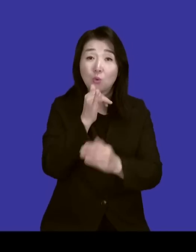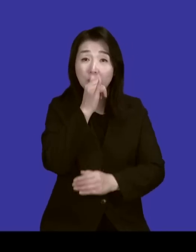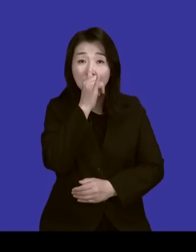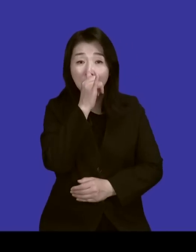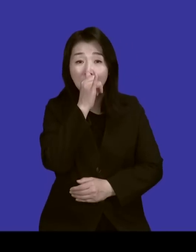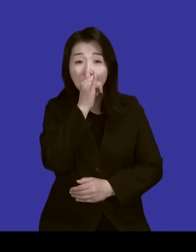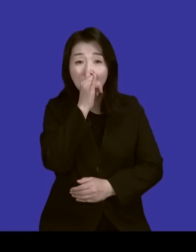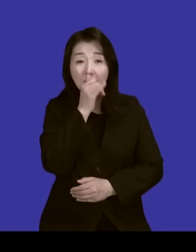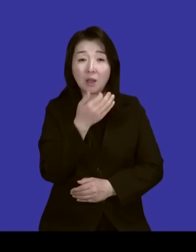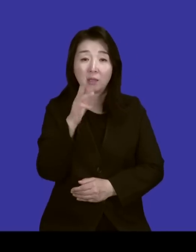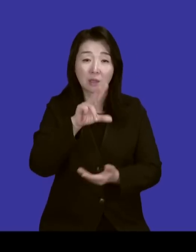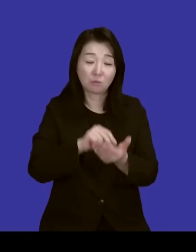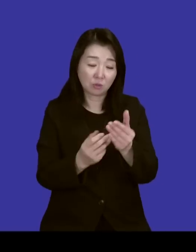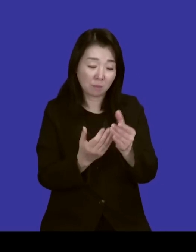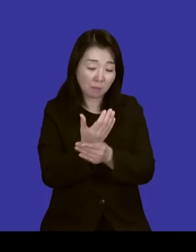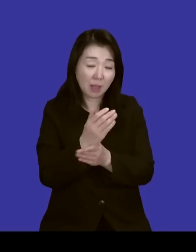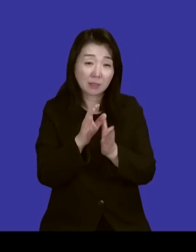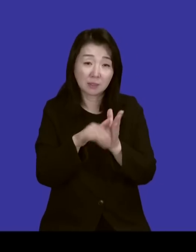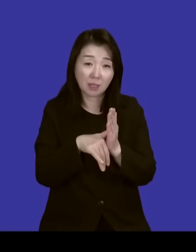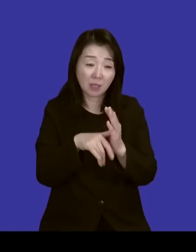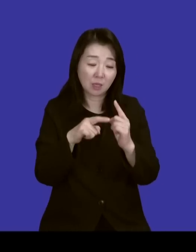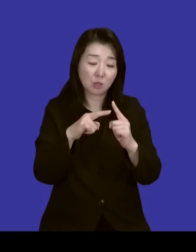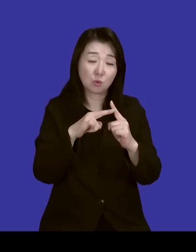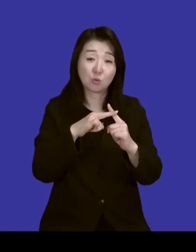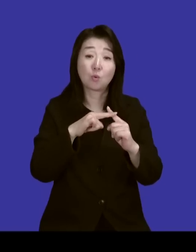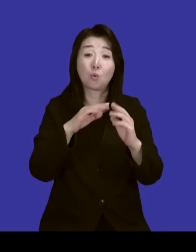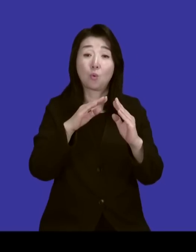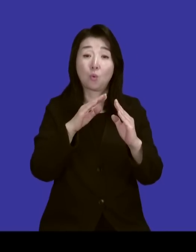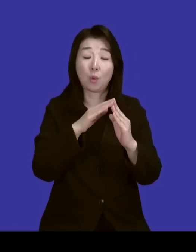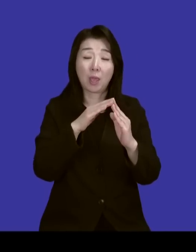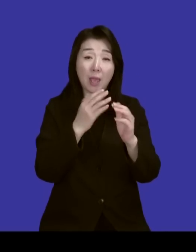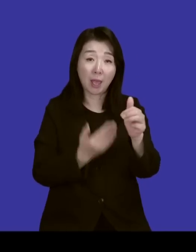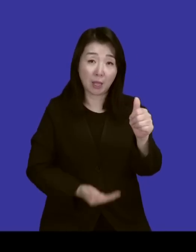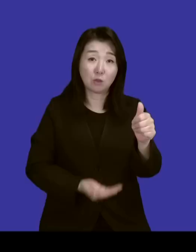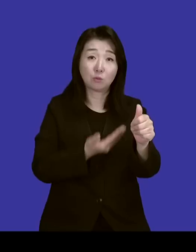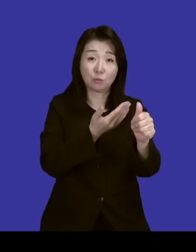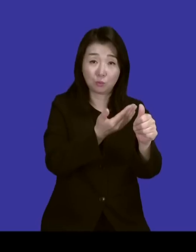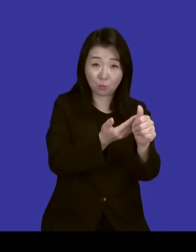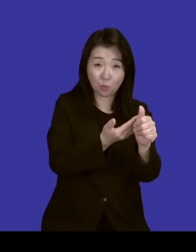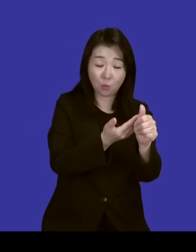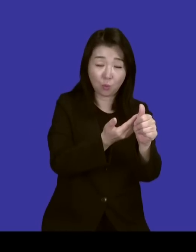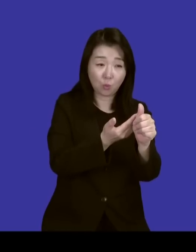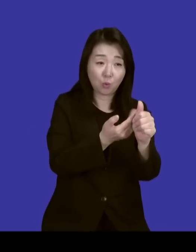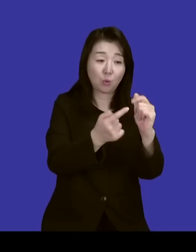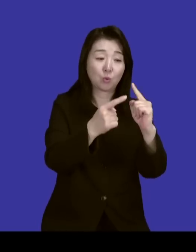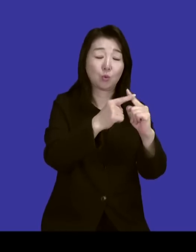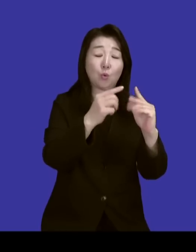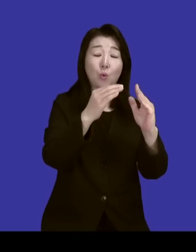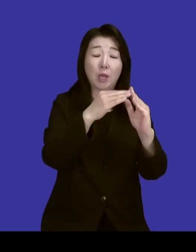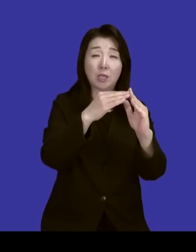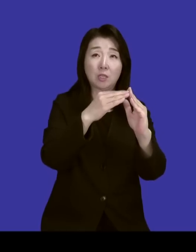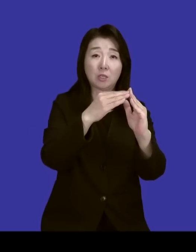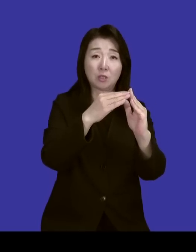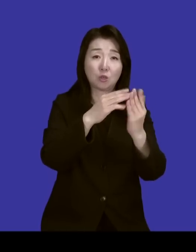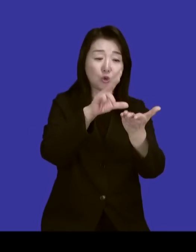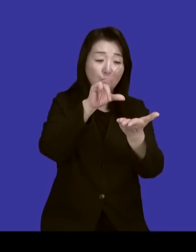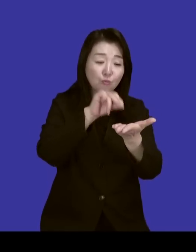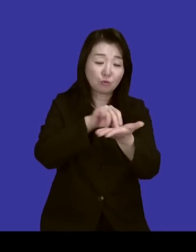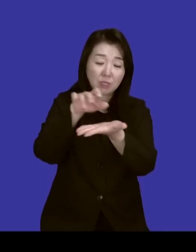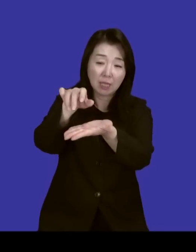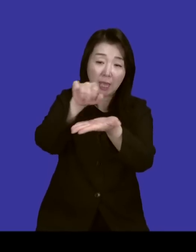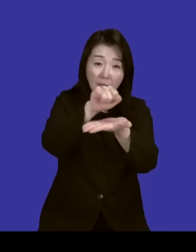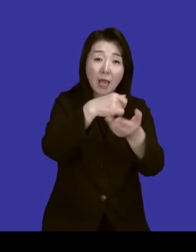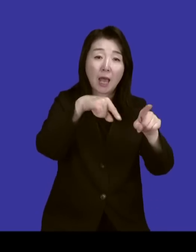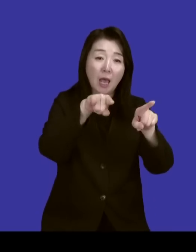네. 문제가 있을 때 바로 그것을 교회에 통보하고 교회는 그것을 가지고 바로 그것을